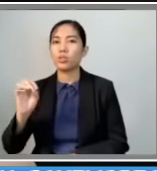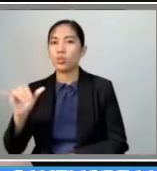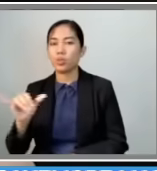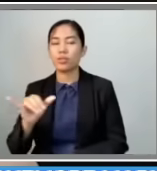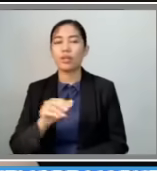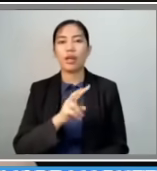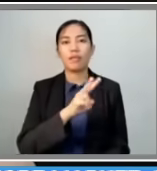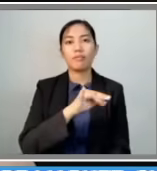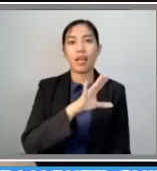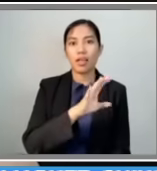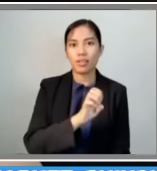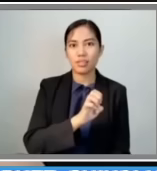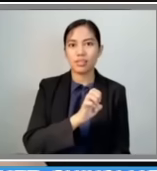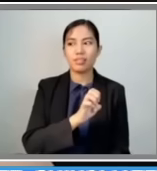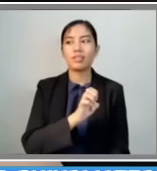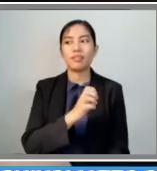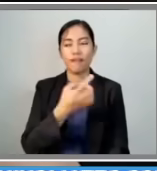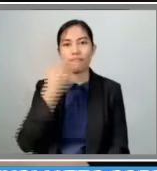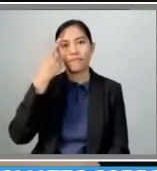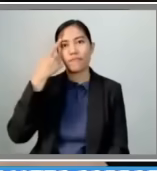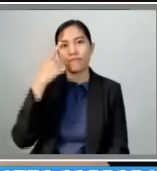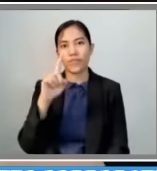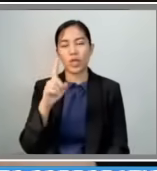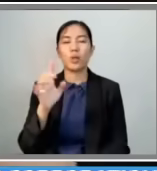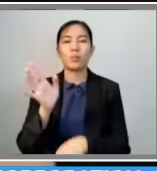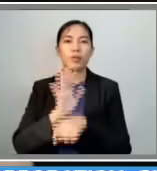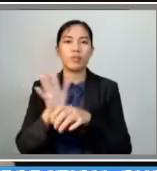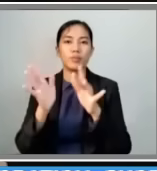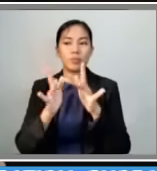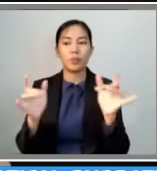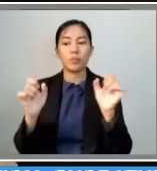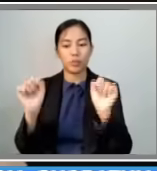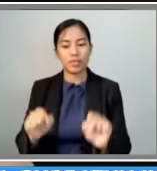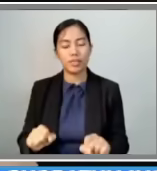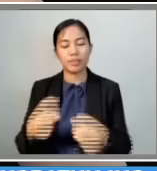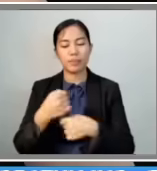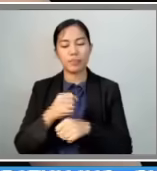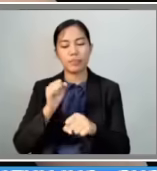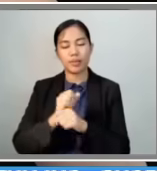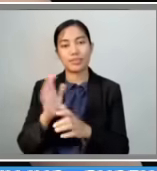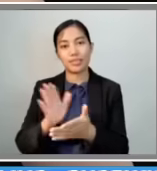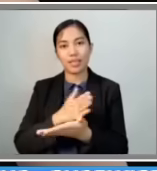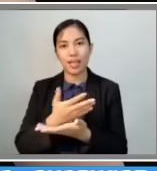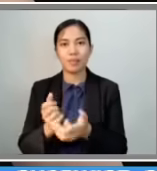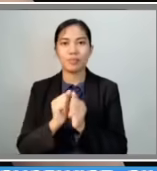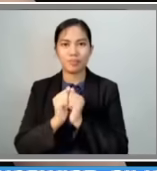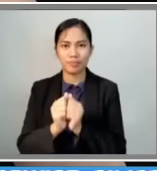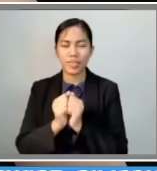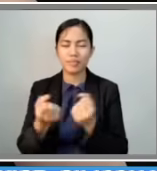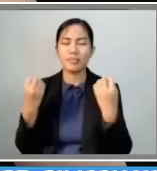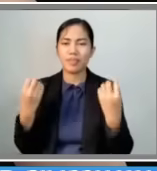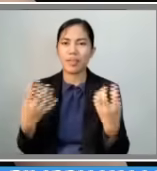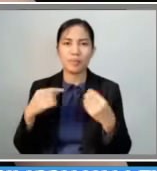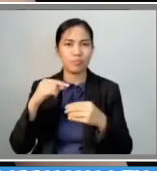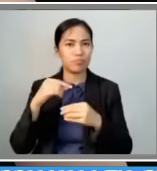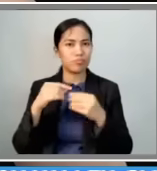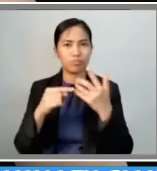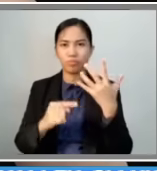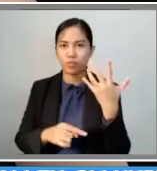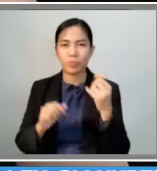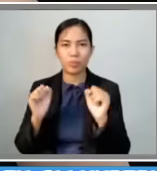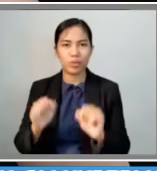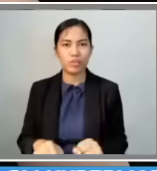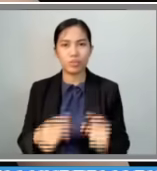Napakaraming possibilities. Pwede kaming gumawa ng kanta together, di ba? Ang dami-dami naming pwedeng gawin. Iyan ang sagot ni